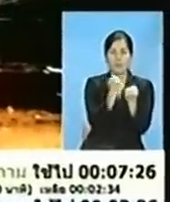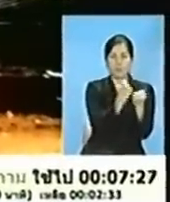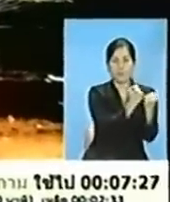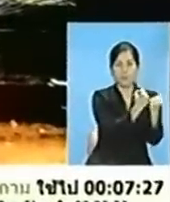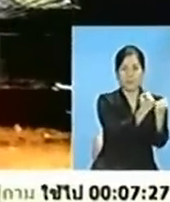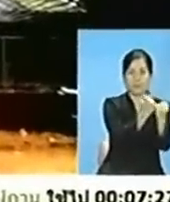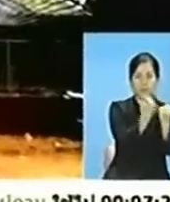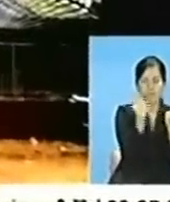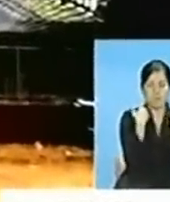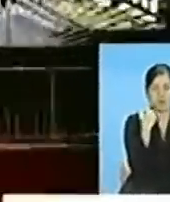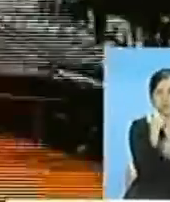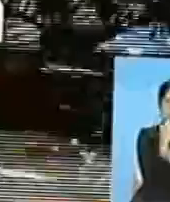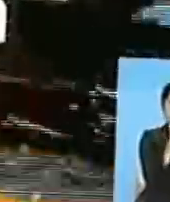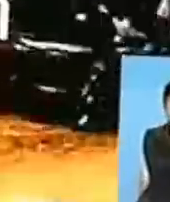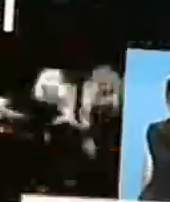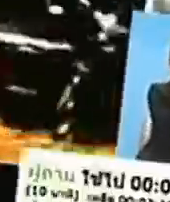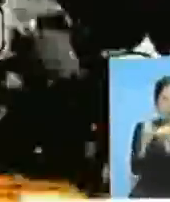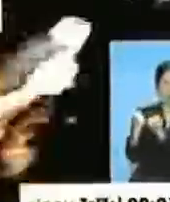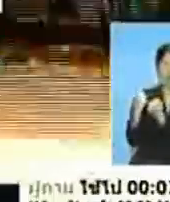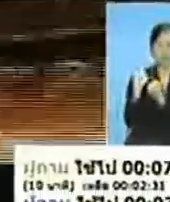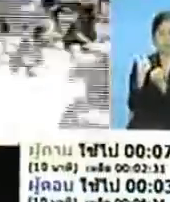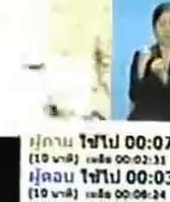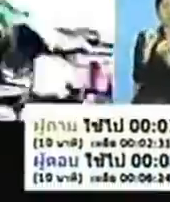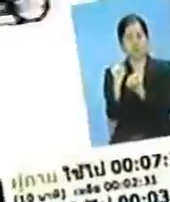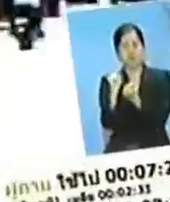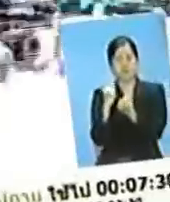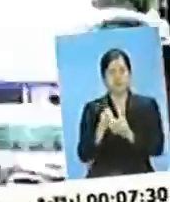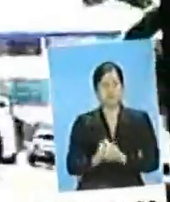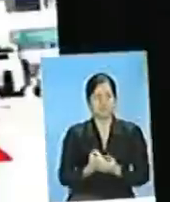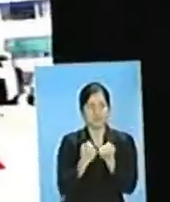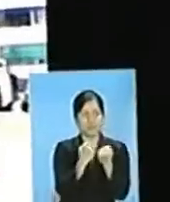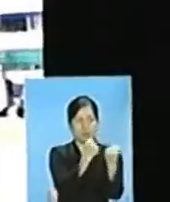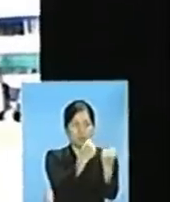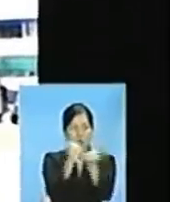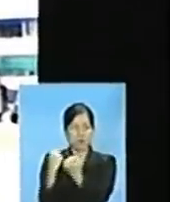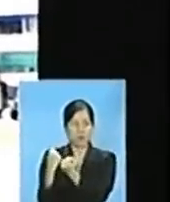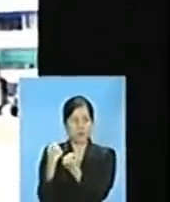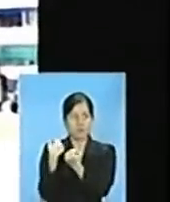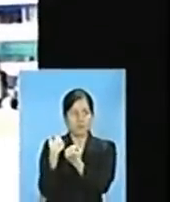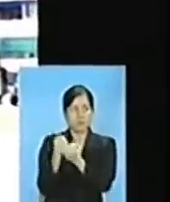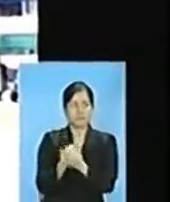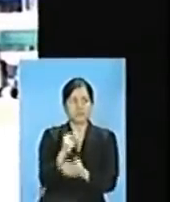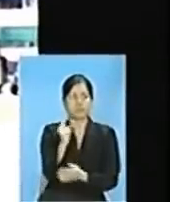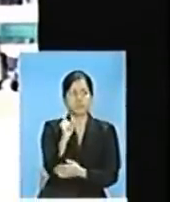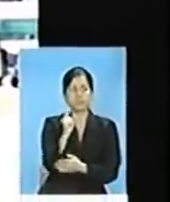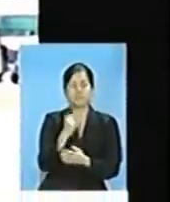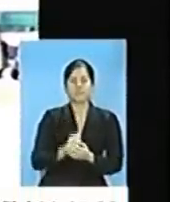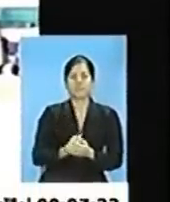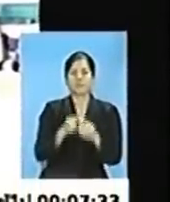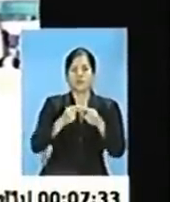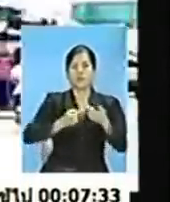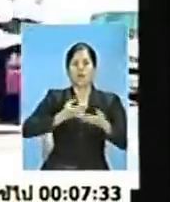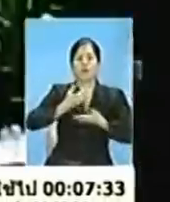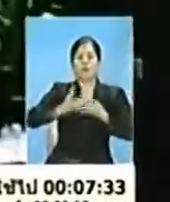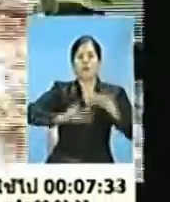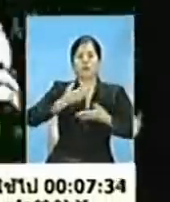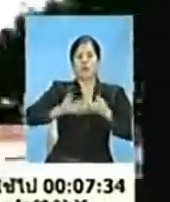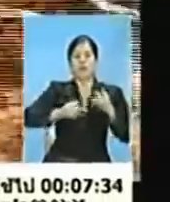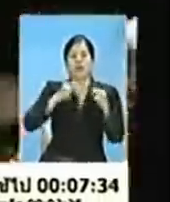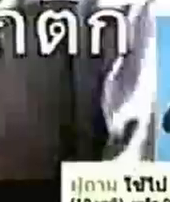าไม่ได้ไปอีสานนะเลี้ยวขวาเลี้ยวไปโผล่ที่ตลาดเบญจวรรณฝั่งไท